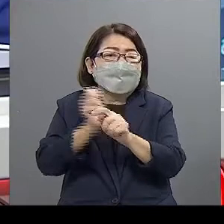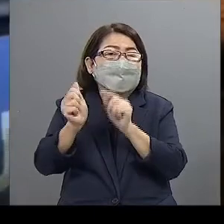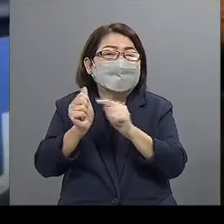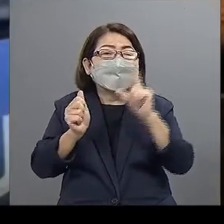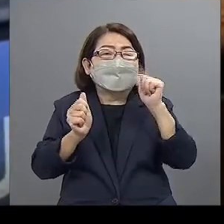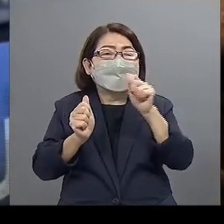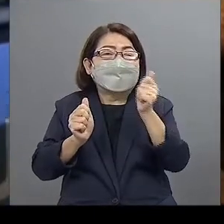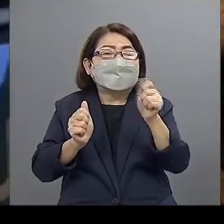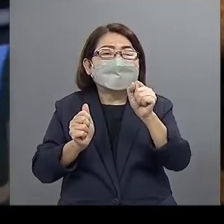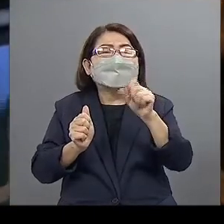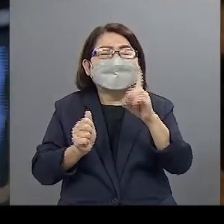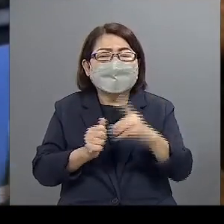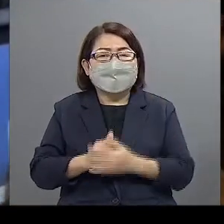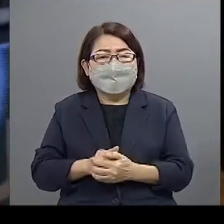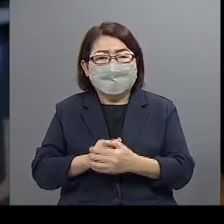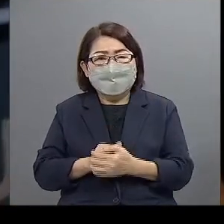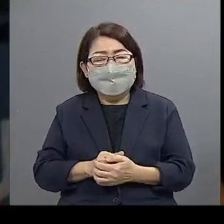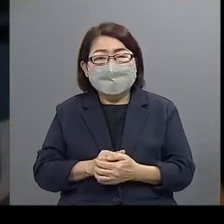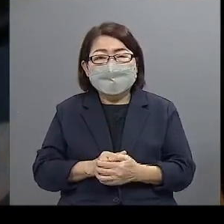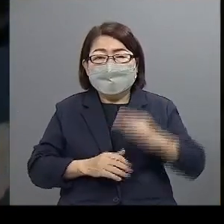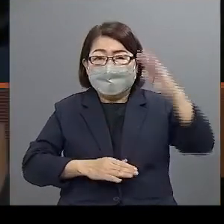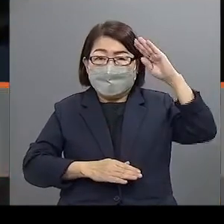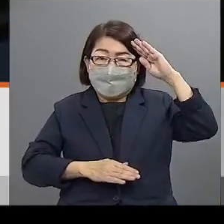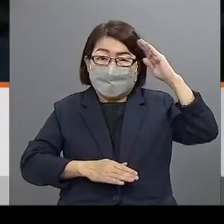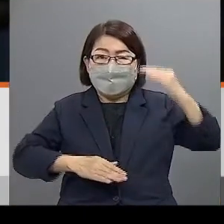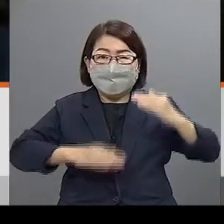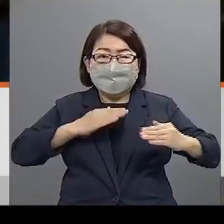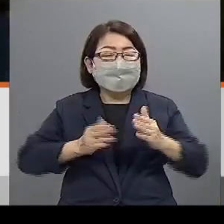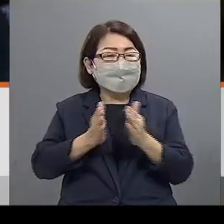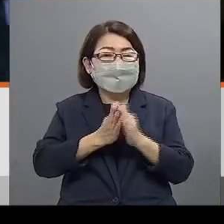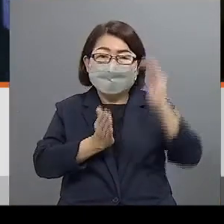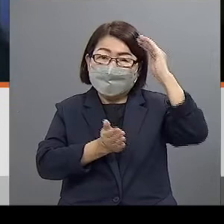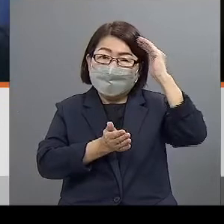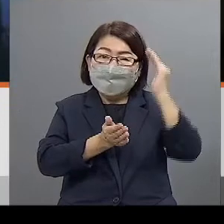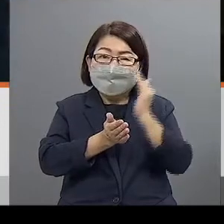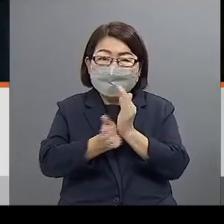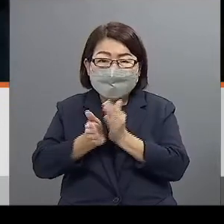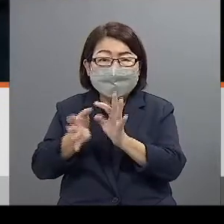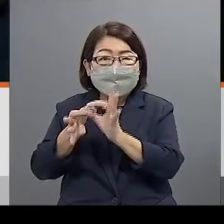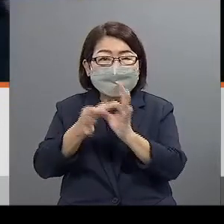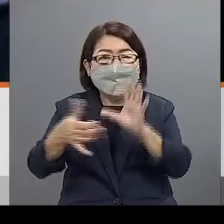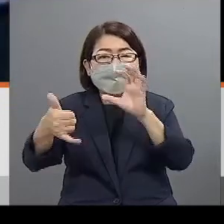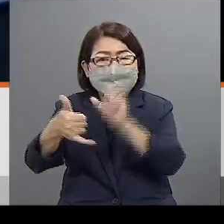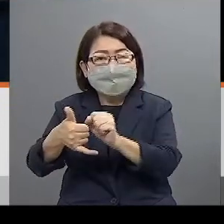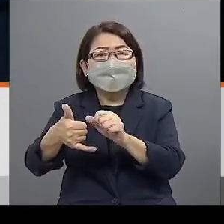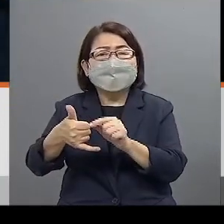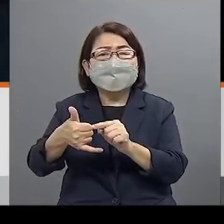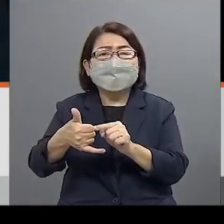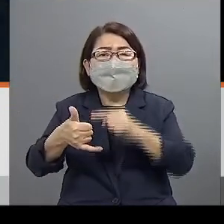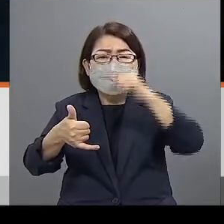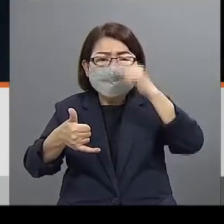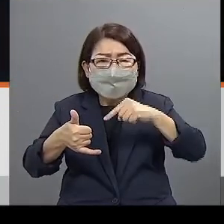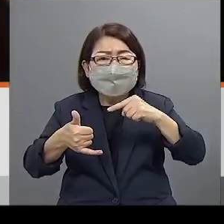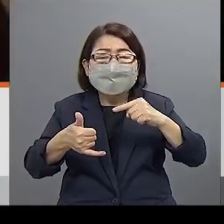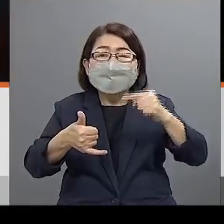อ่ะนายทหารร่วมกับฝ่ายปกครองและหน่วยงานที่เกี่ยวข้องจับนายศิริชัยฟื้นฟูและแรงงานชายหญิงชาวเมียนมาร์ 17